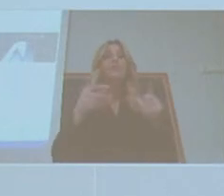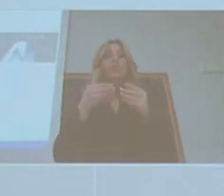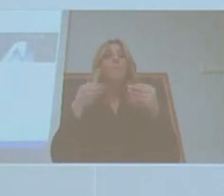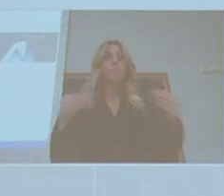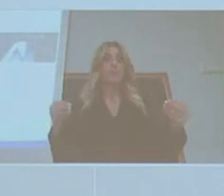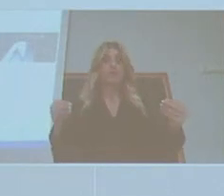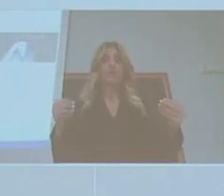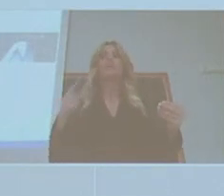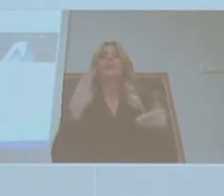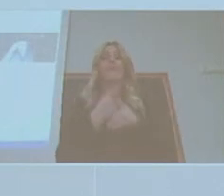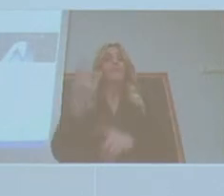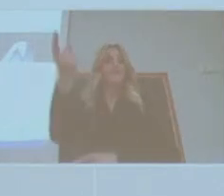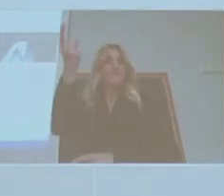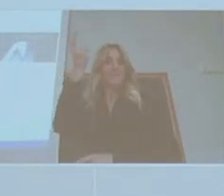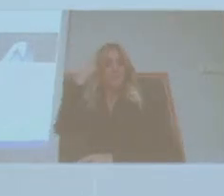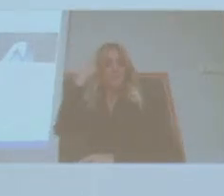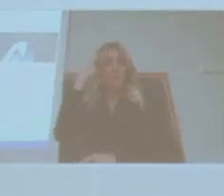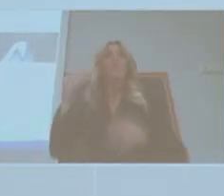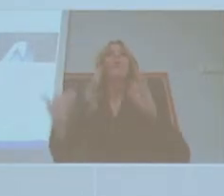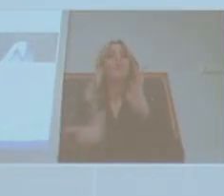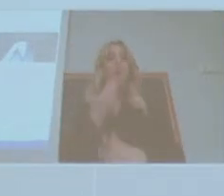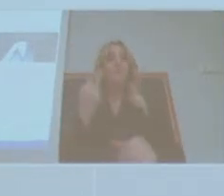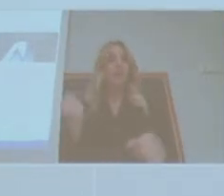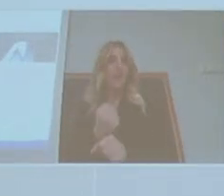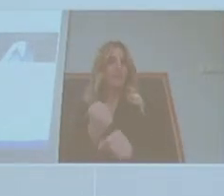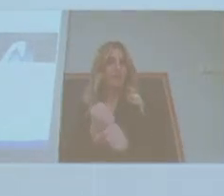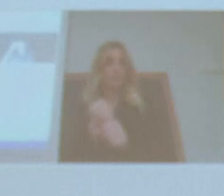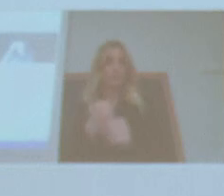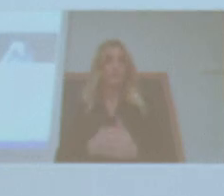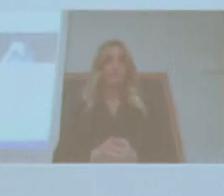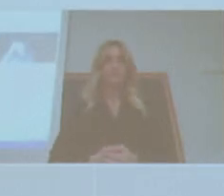nuovi saperi, nuovi lavori.